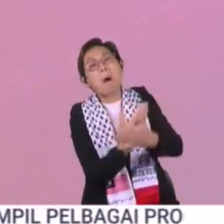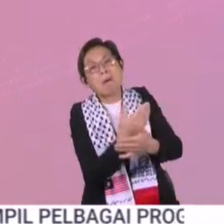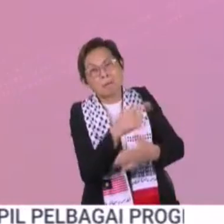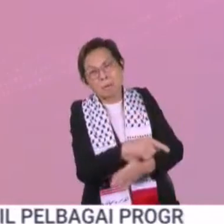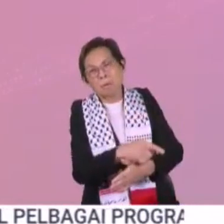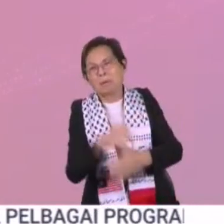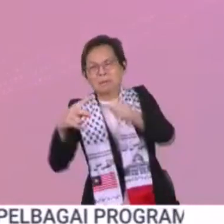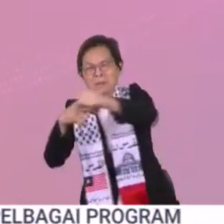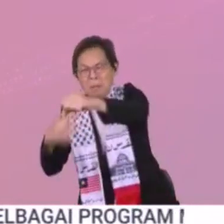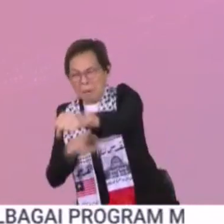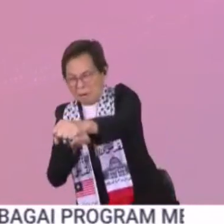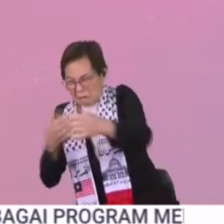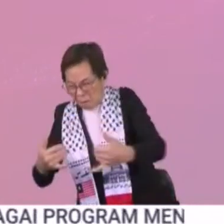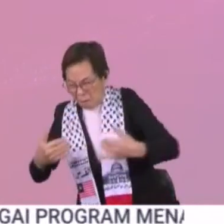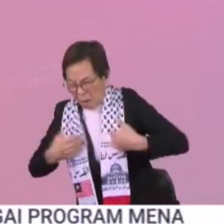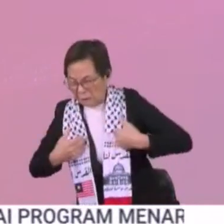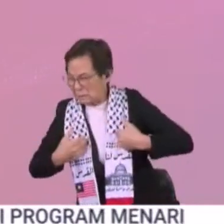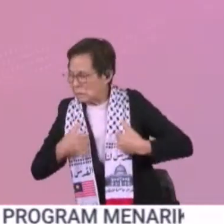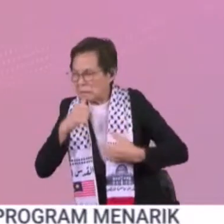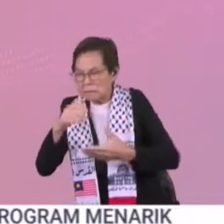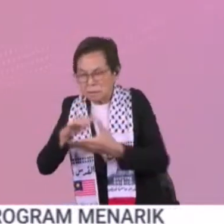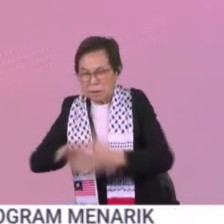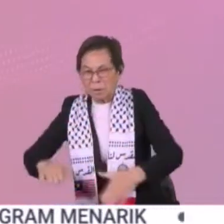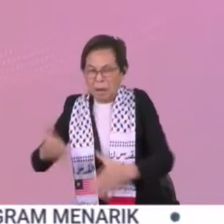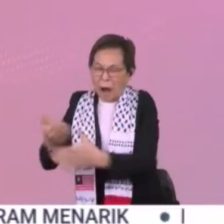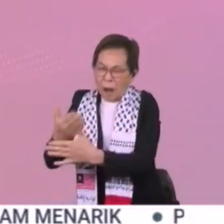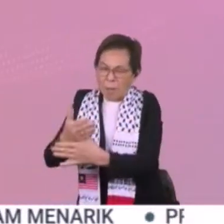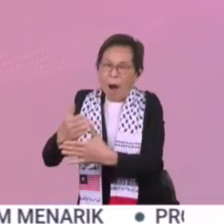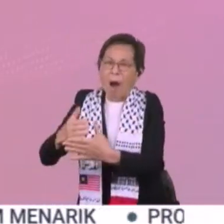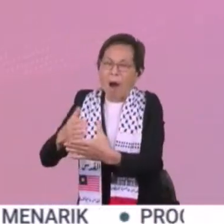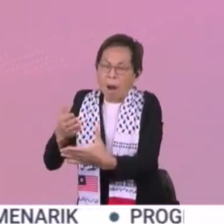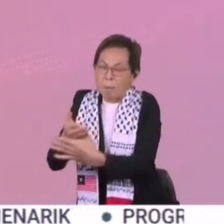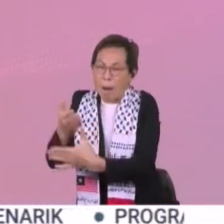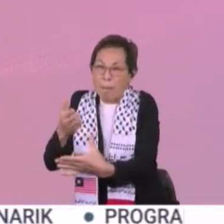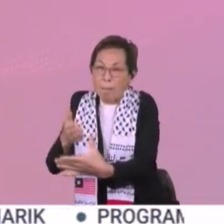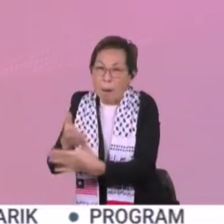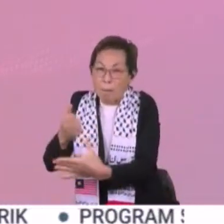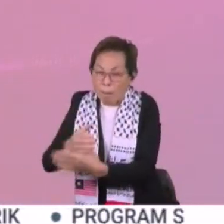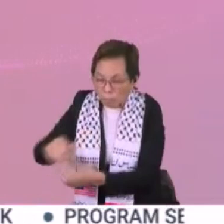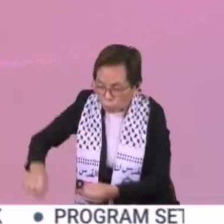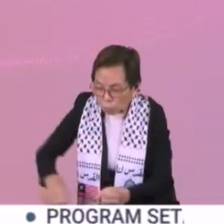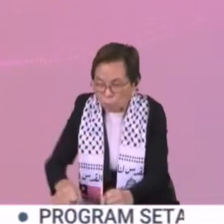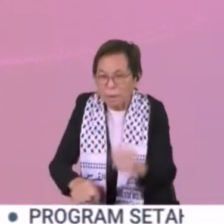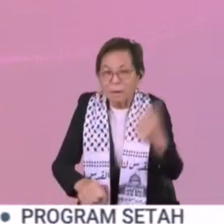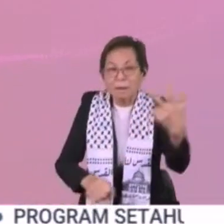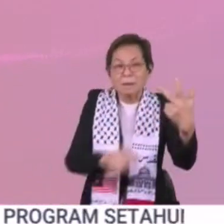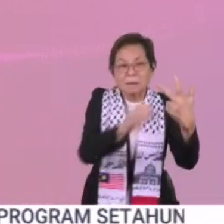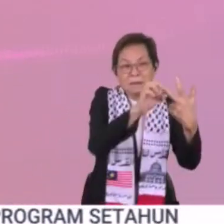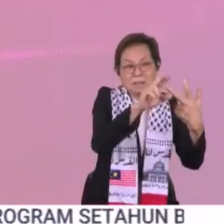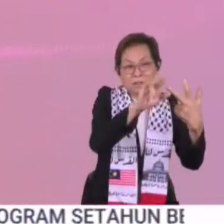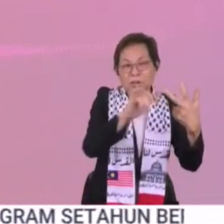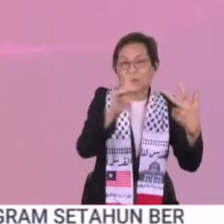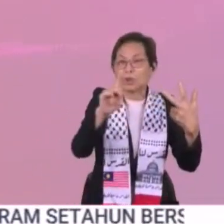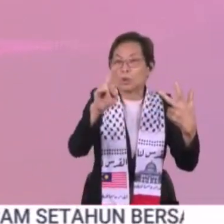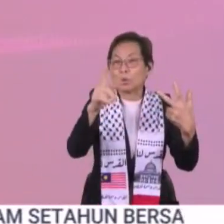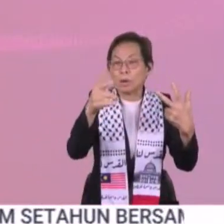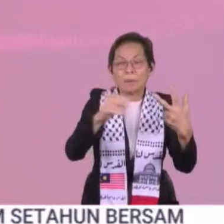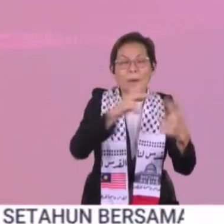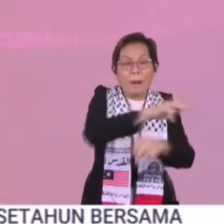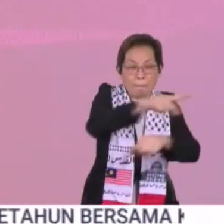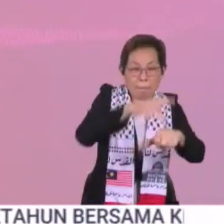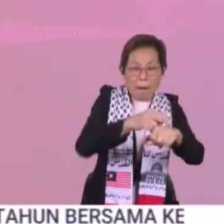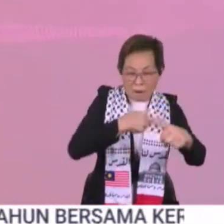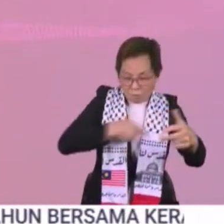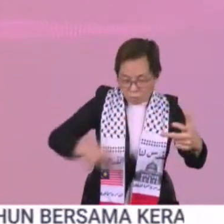yang tidak selamat dan diancam hakisan tebing Sungai antara lima Kampung terlibat Kampung seri Kulim kampung Padang